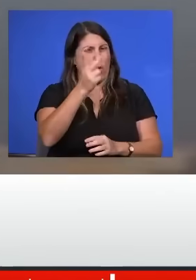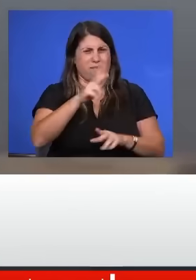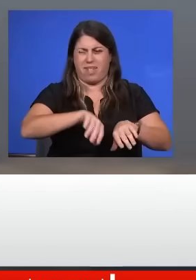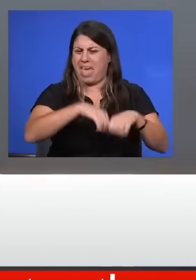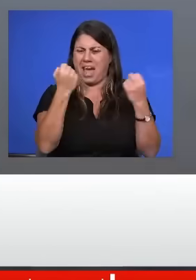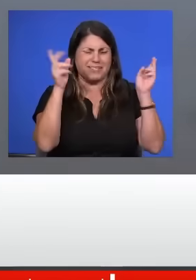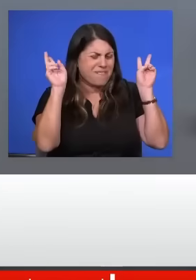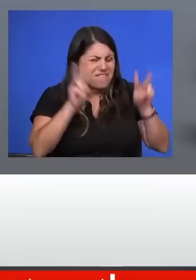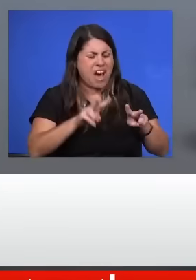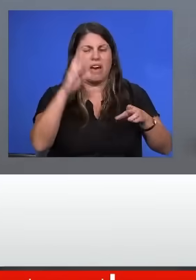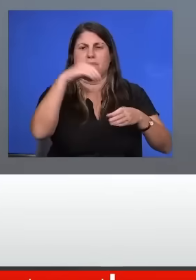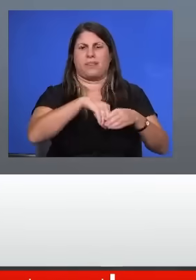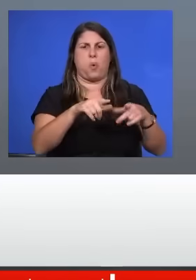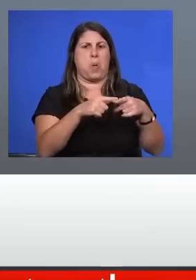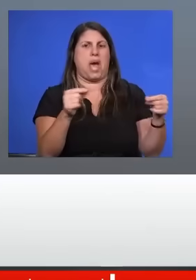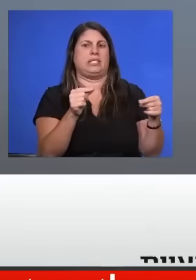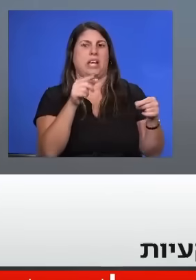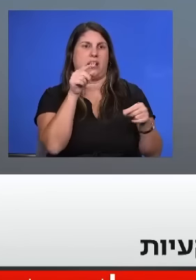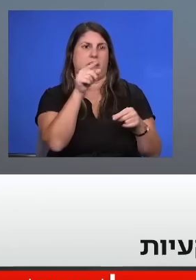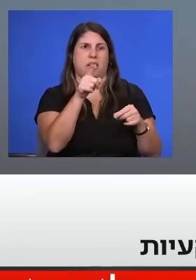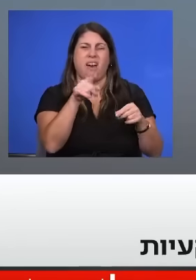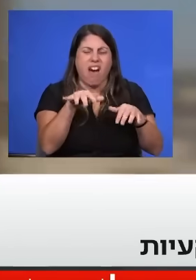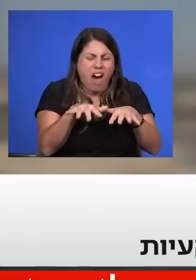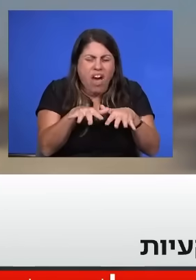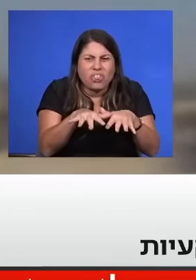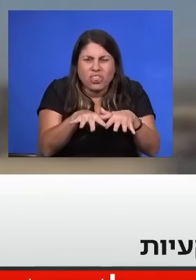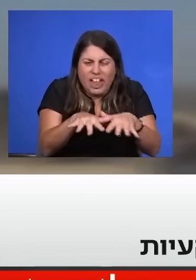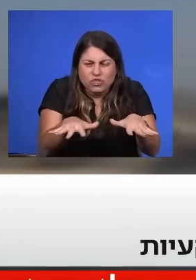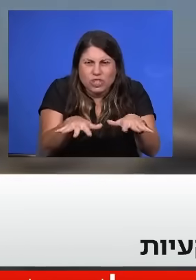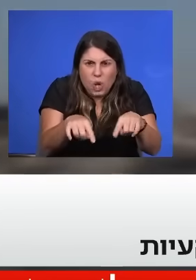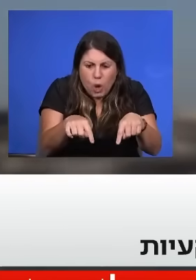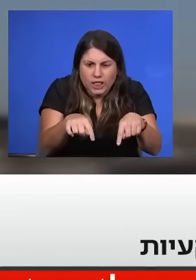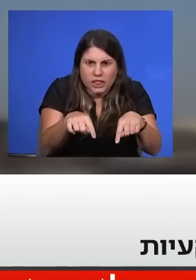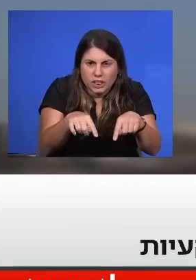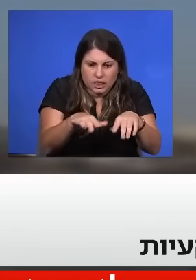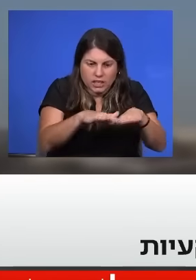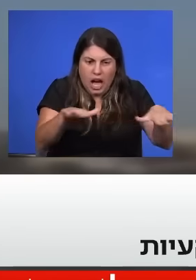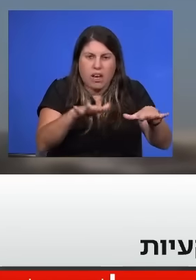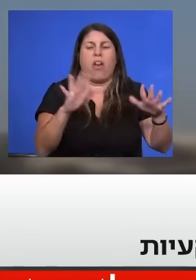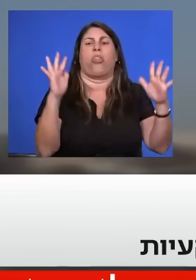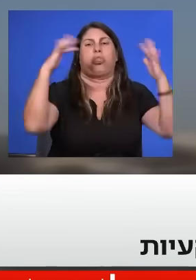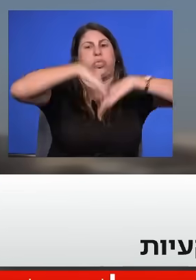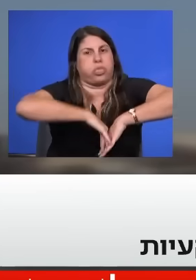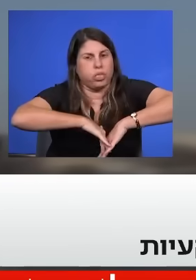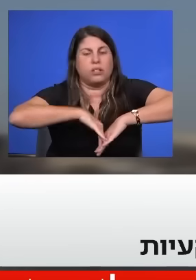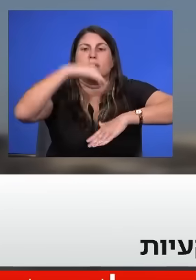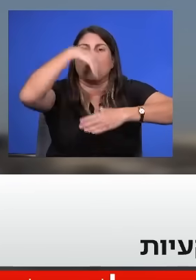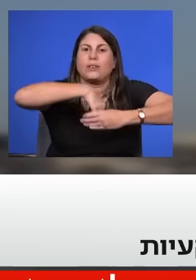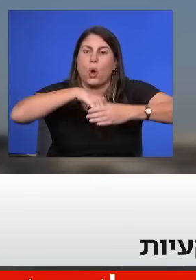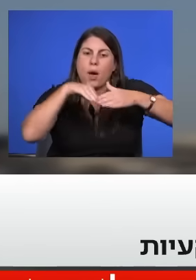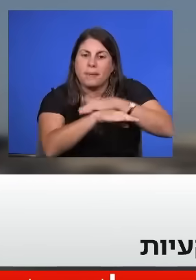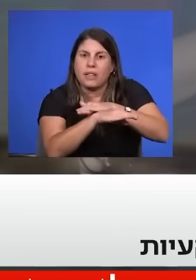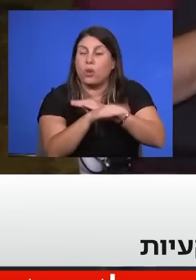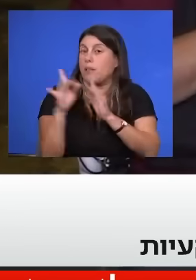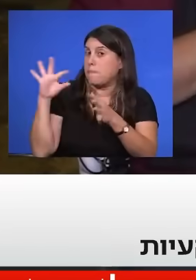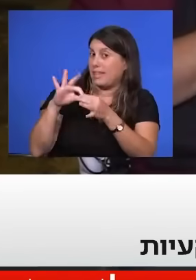עזה, כאשר כל התשתיות על הקרקע פשוט צנחו פנימה לתוך אותו חלל של המנהרות. מתחבר לידיעות שהיו קודם על